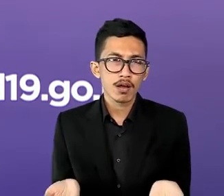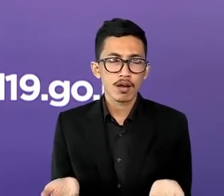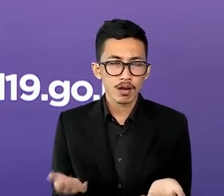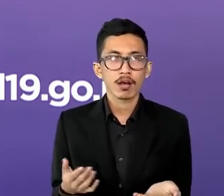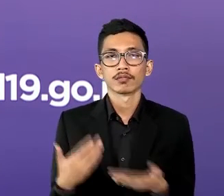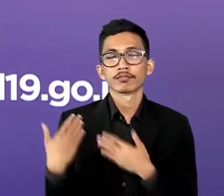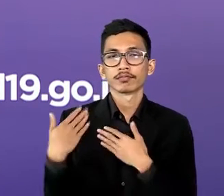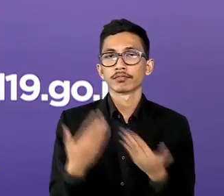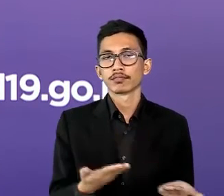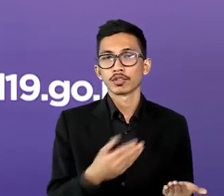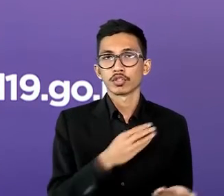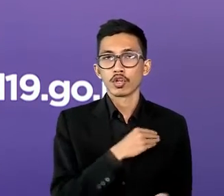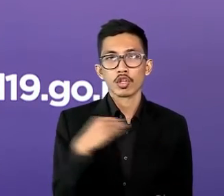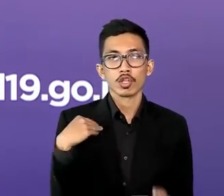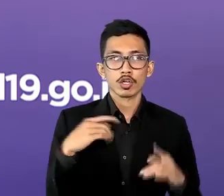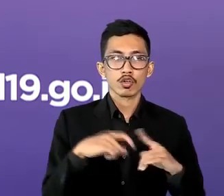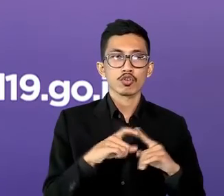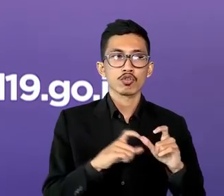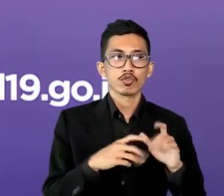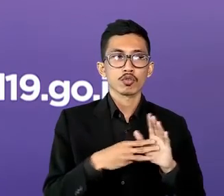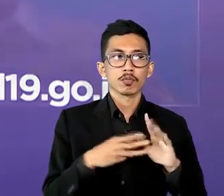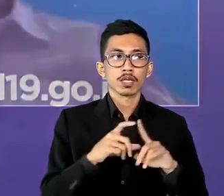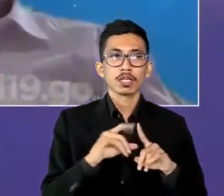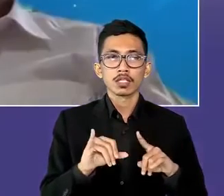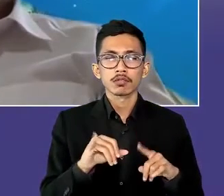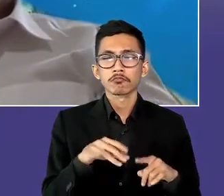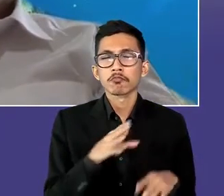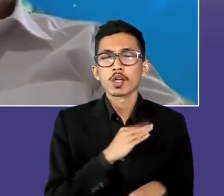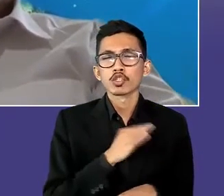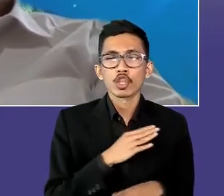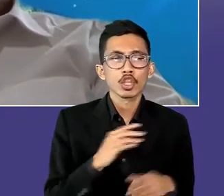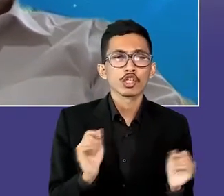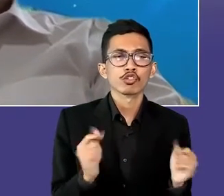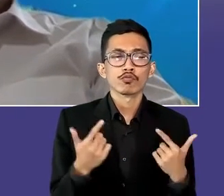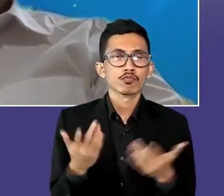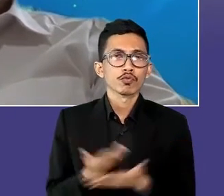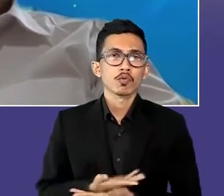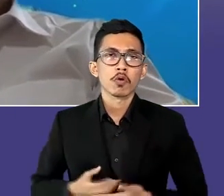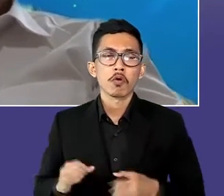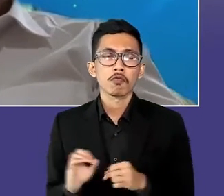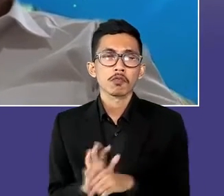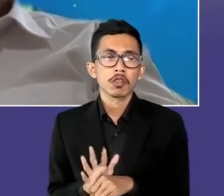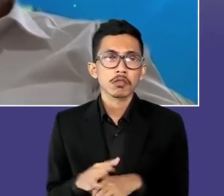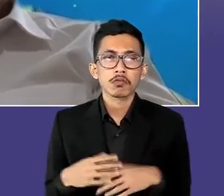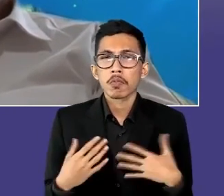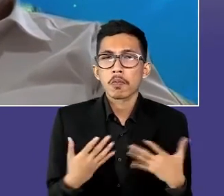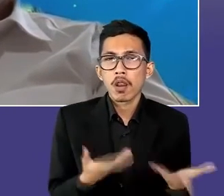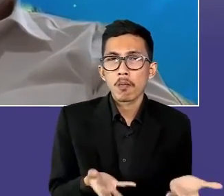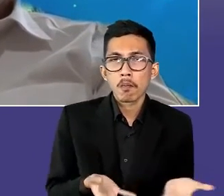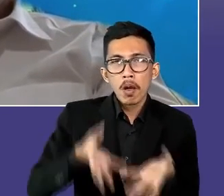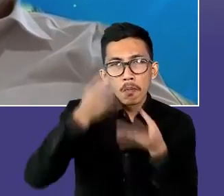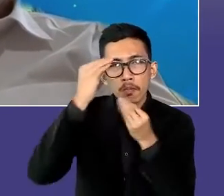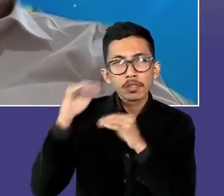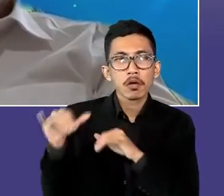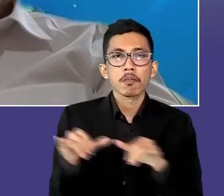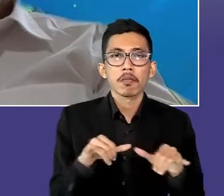Dr. Kusmedi. Silakan dokter, ini apa pengertian dari hidup berdampingan dengan COVID-19 agar semua masyarakat bisa satu